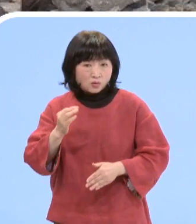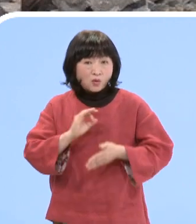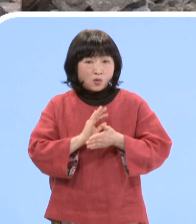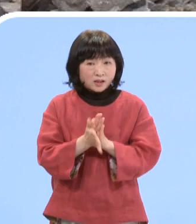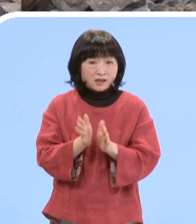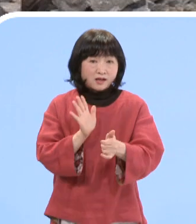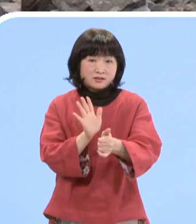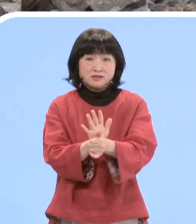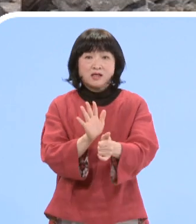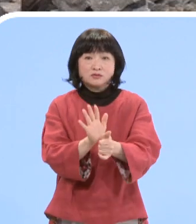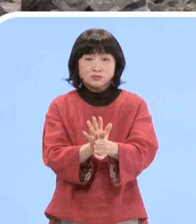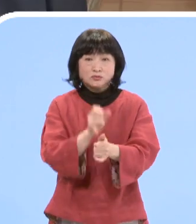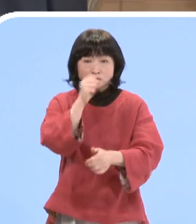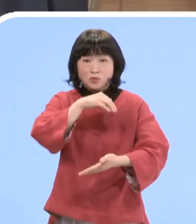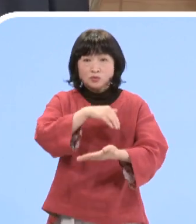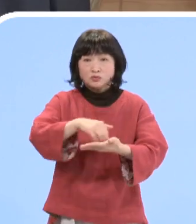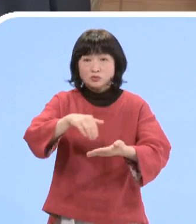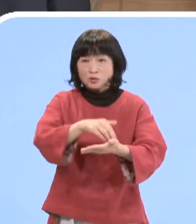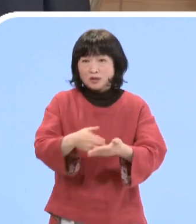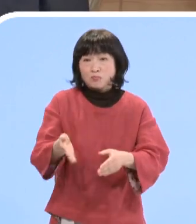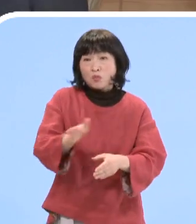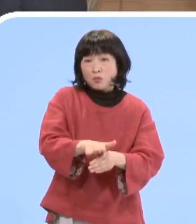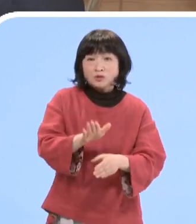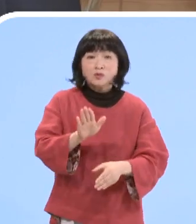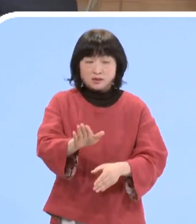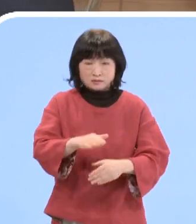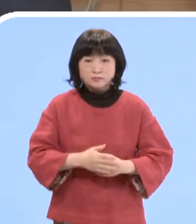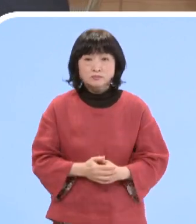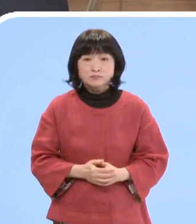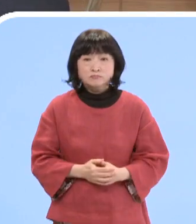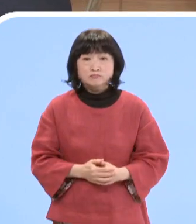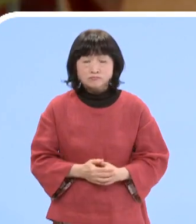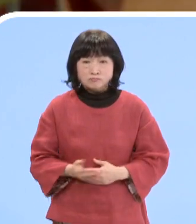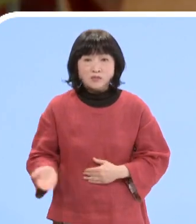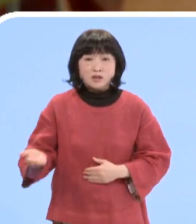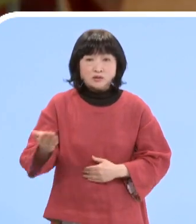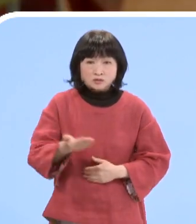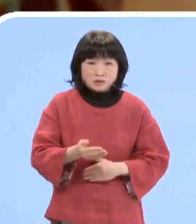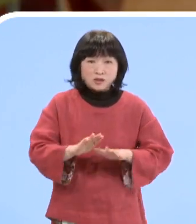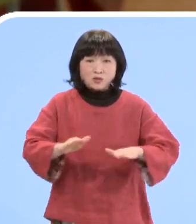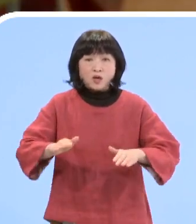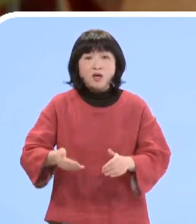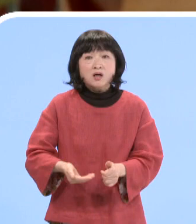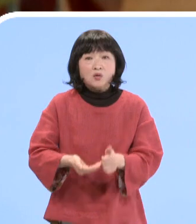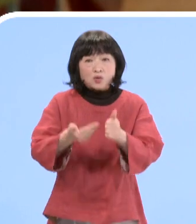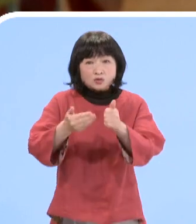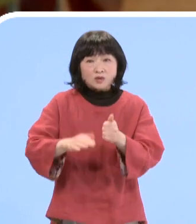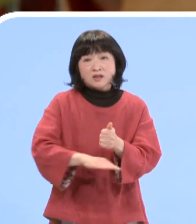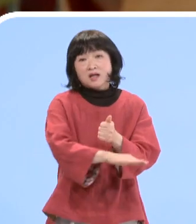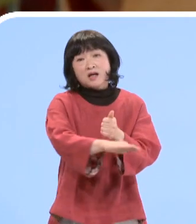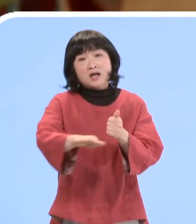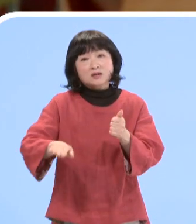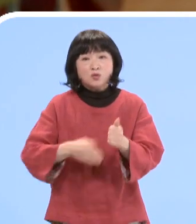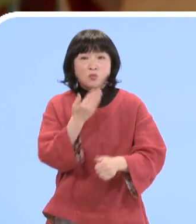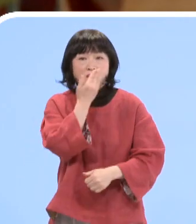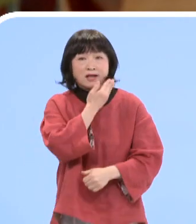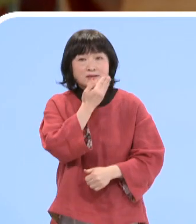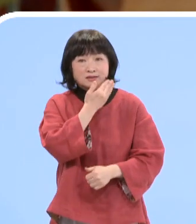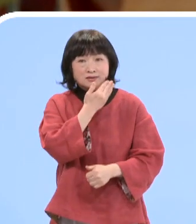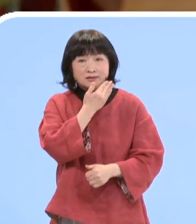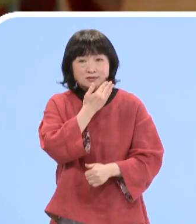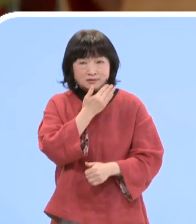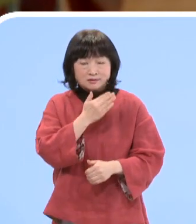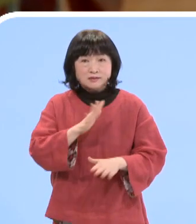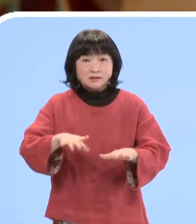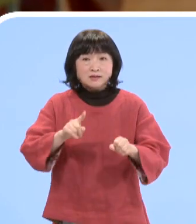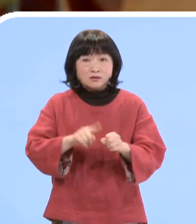ういうあの予算も組みました。 そして 子育て環境も非常に重要なんですよね、はいはい、で10月からあの